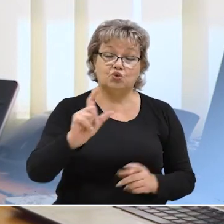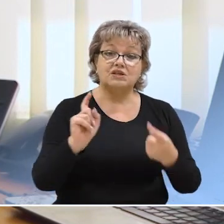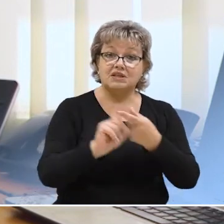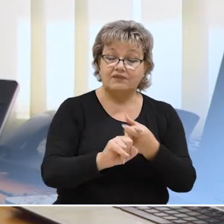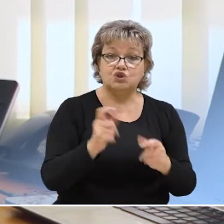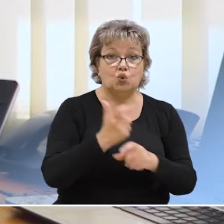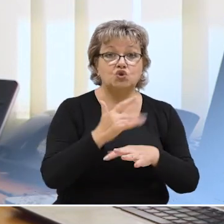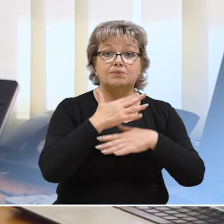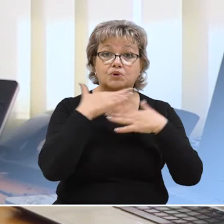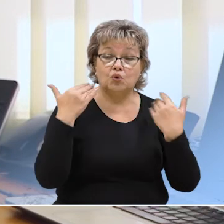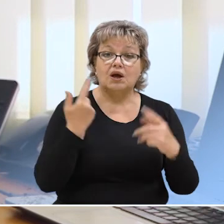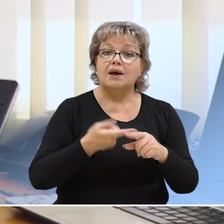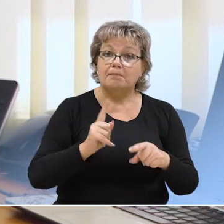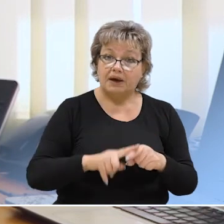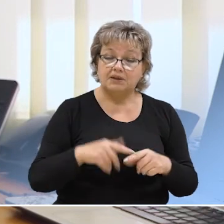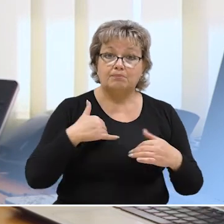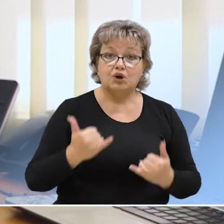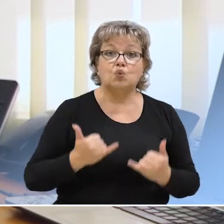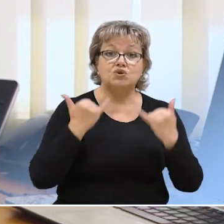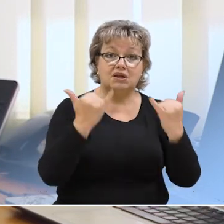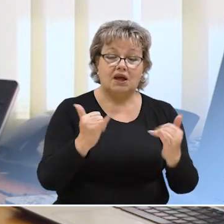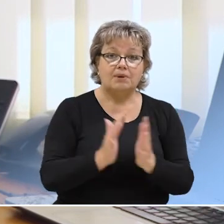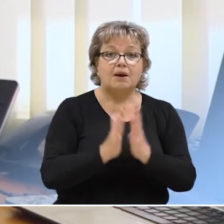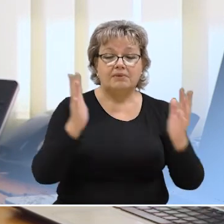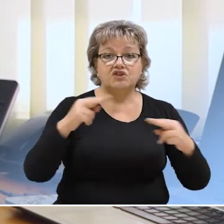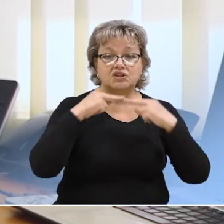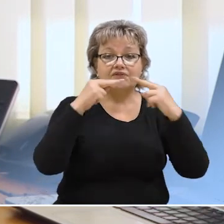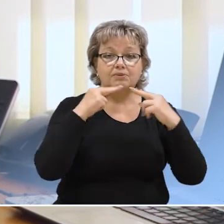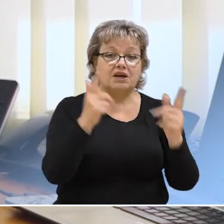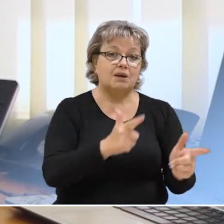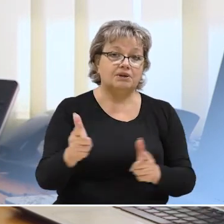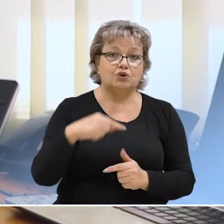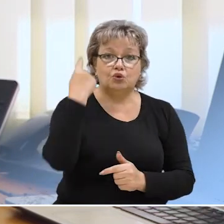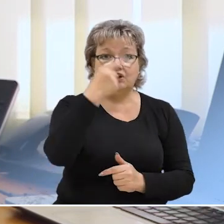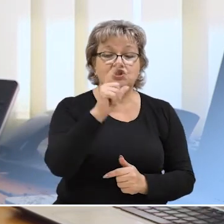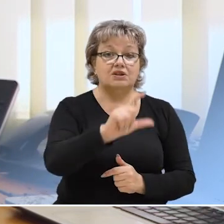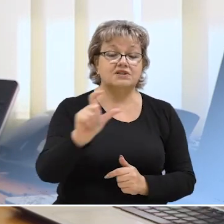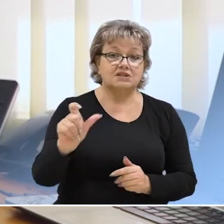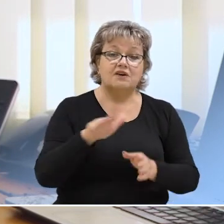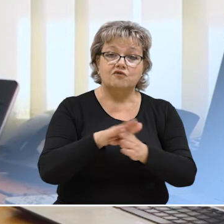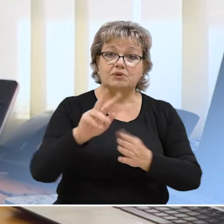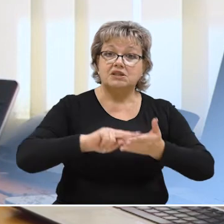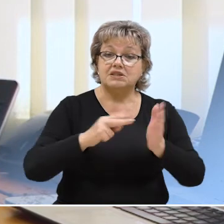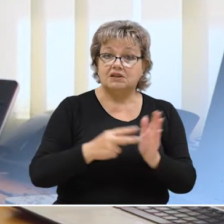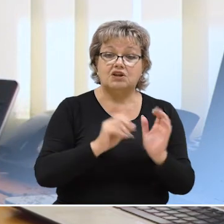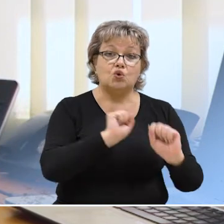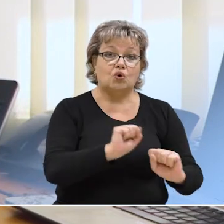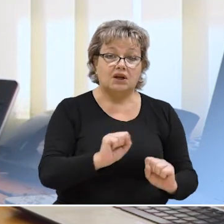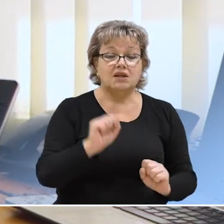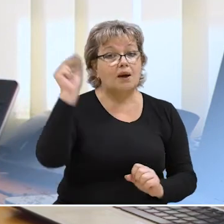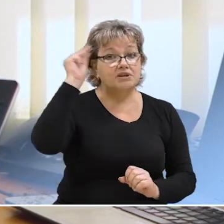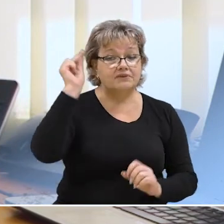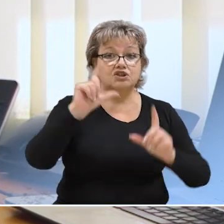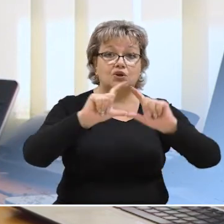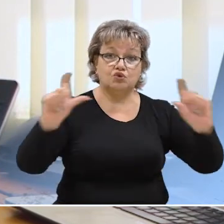профессионализма сотрудников зависит очень многое. Поэтому мы уделяем повышенное внимание подготовке личного состава к выполнению задач